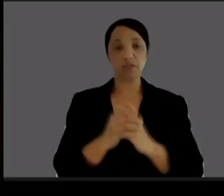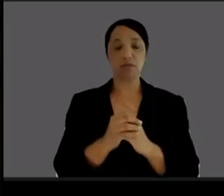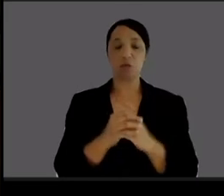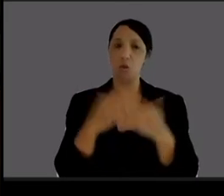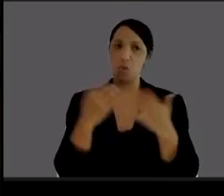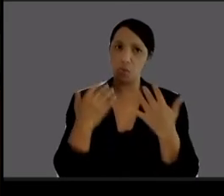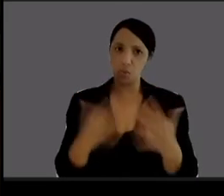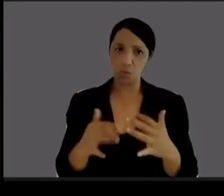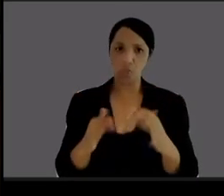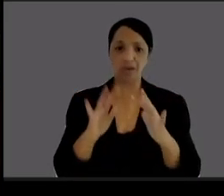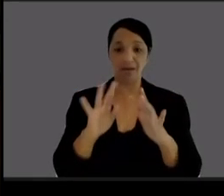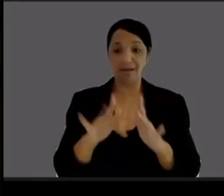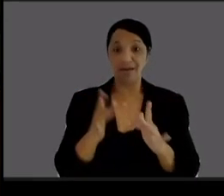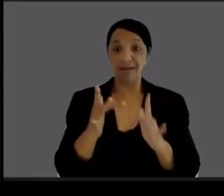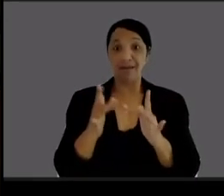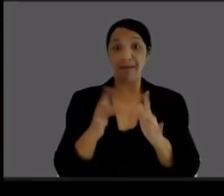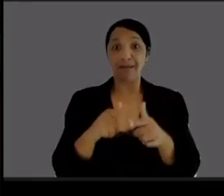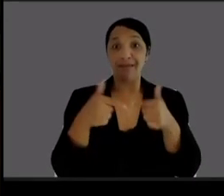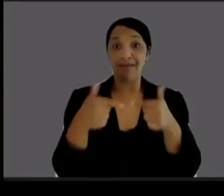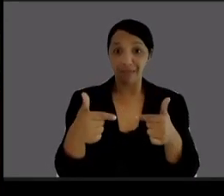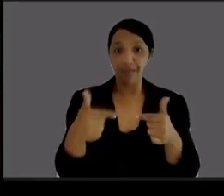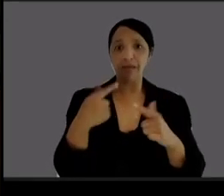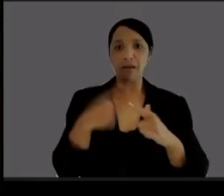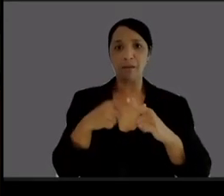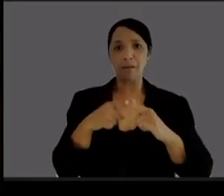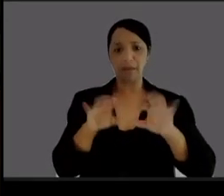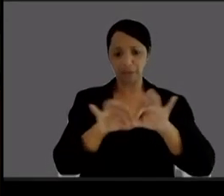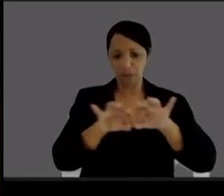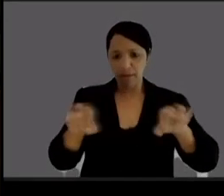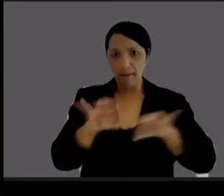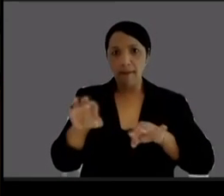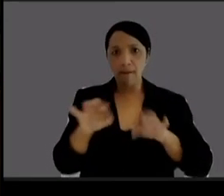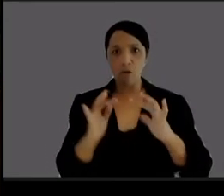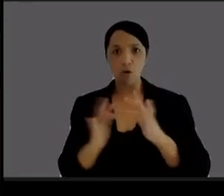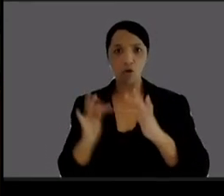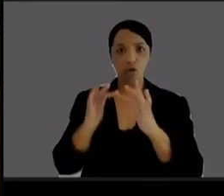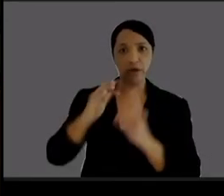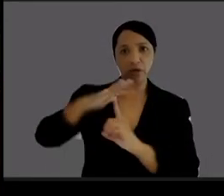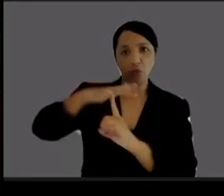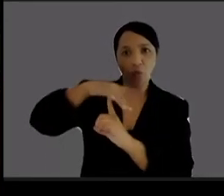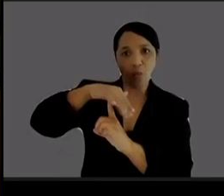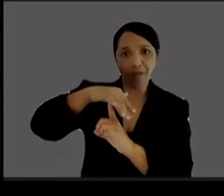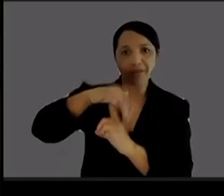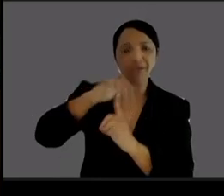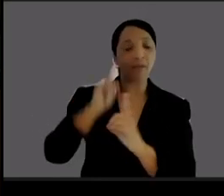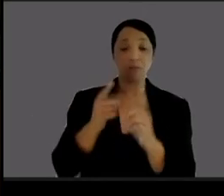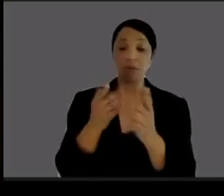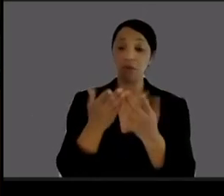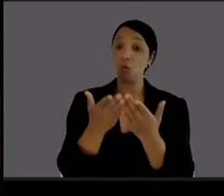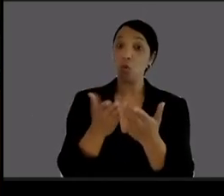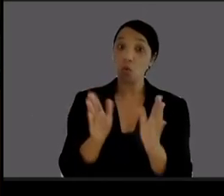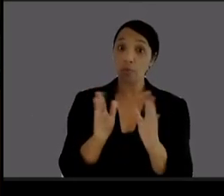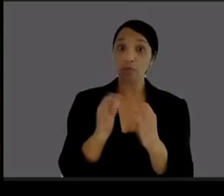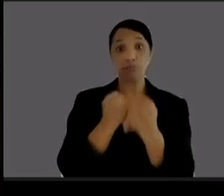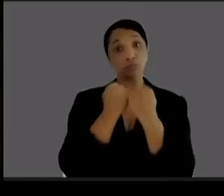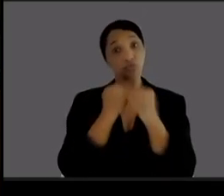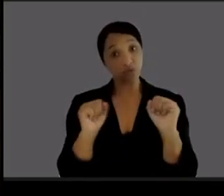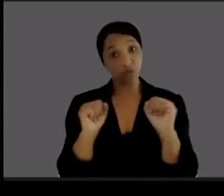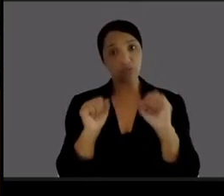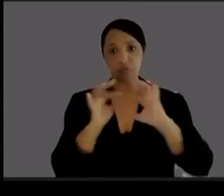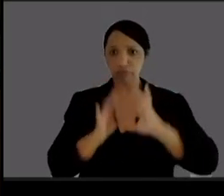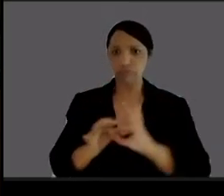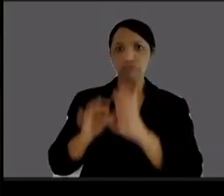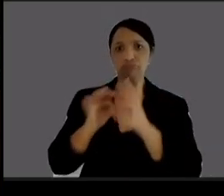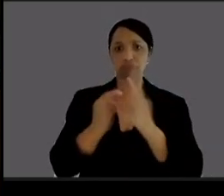インターネットえその根底にあるこの物理的なインフラがオープンで安全で全ての人にとってアクセス